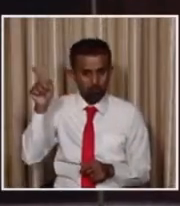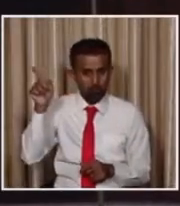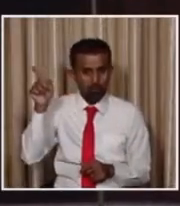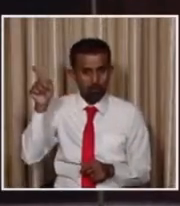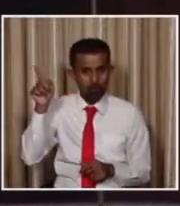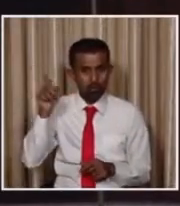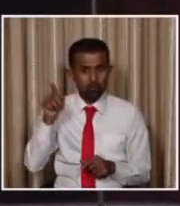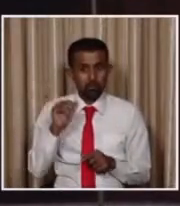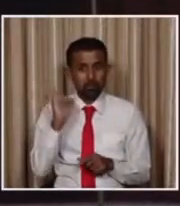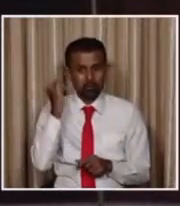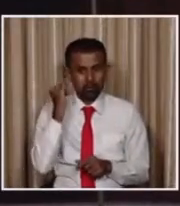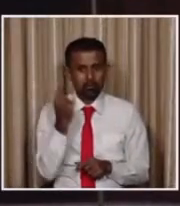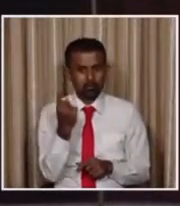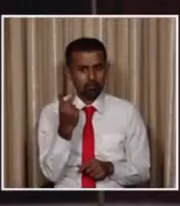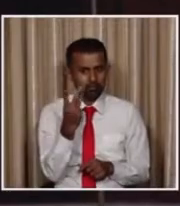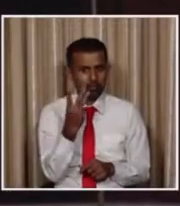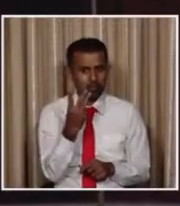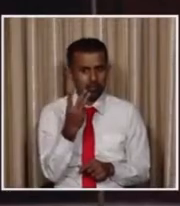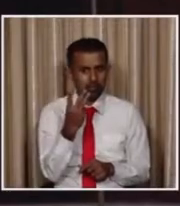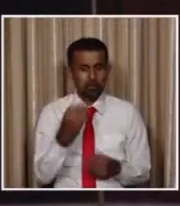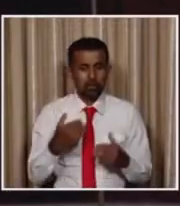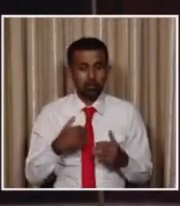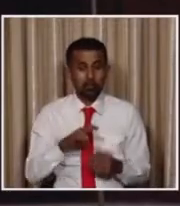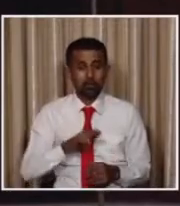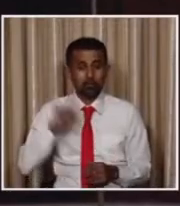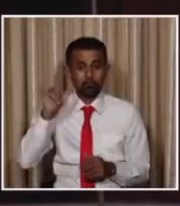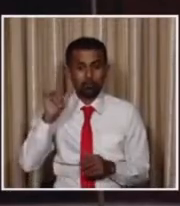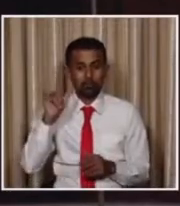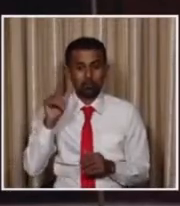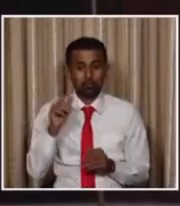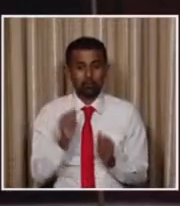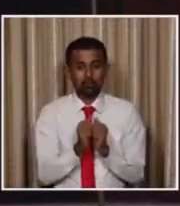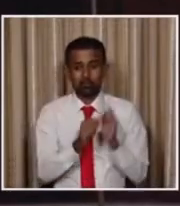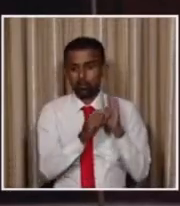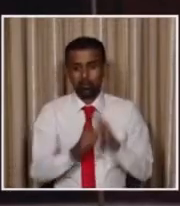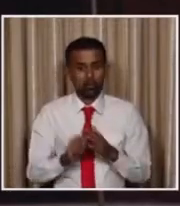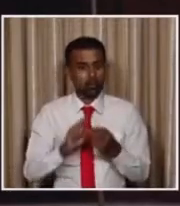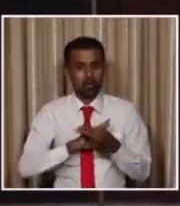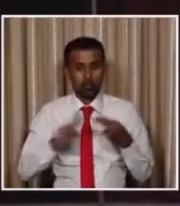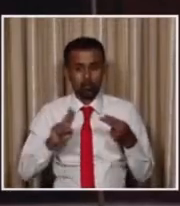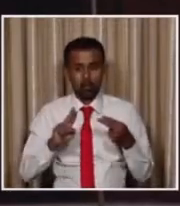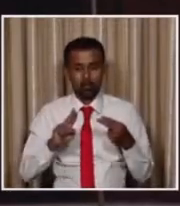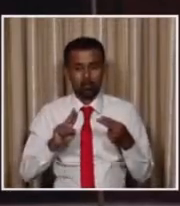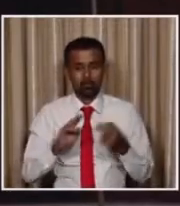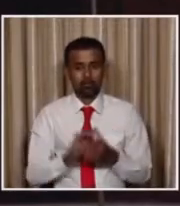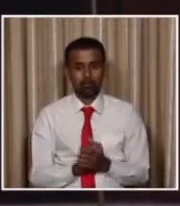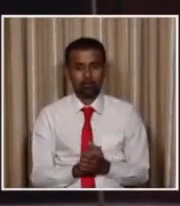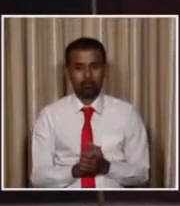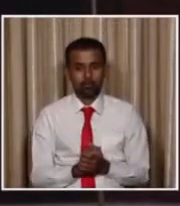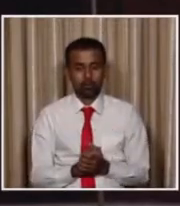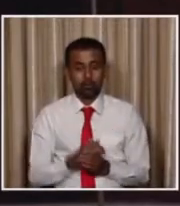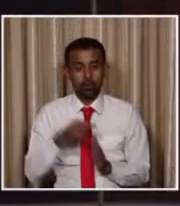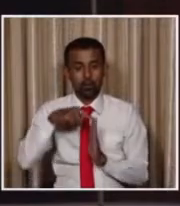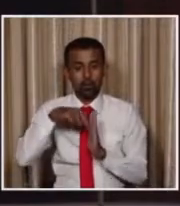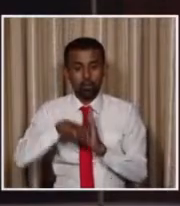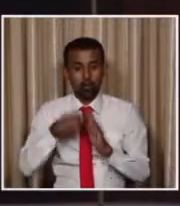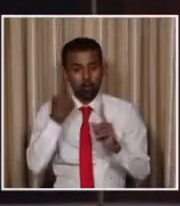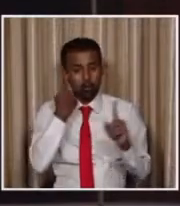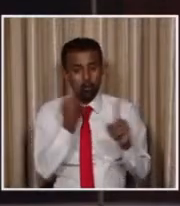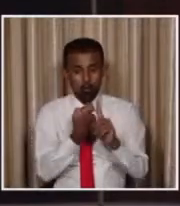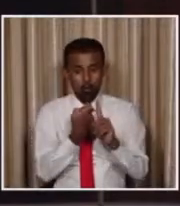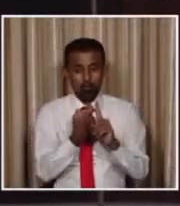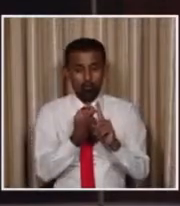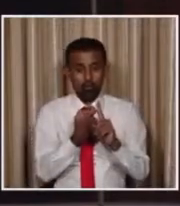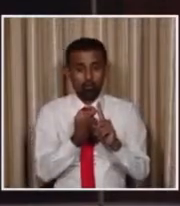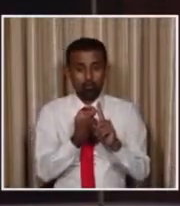වගේ නිලධාරි කීප දෙනෙක් නිසා අපේ විදේශ සේවයේ හැල්ලුවට ලක් කරන් දෙන්න එපා මම කියනවා මේ දකුණු කොරියාවේ